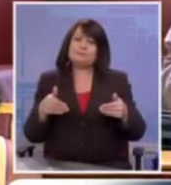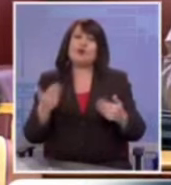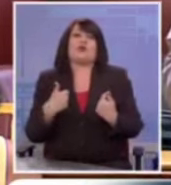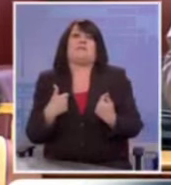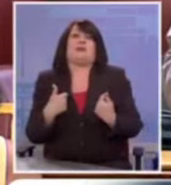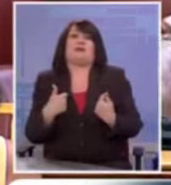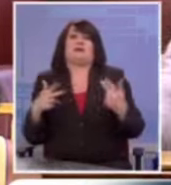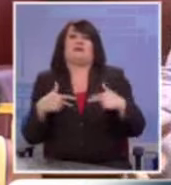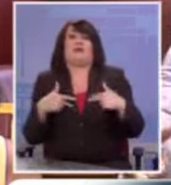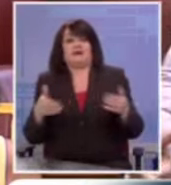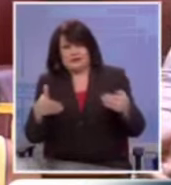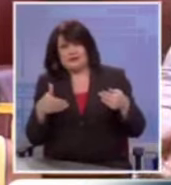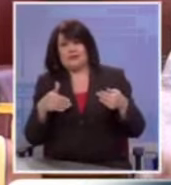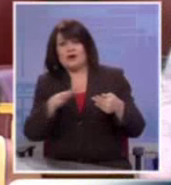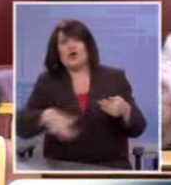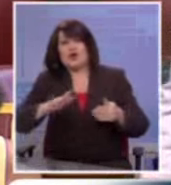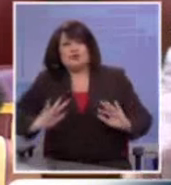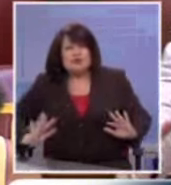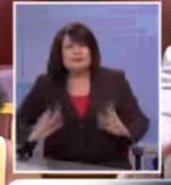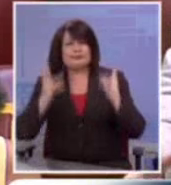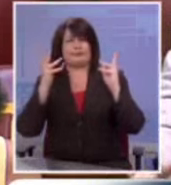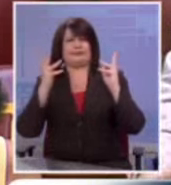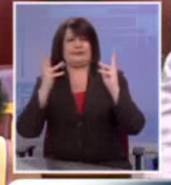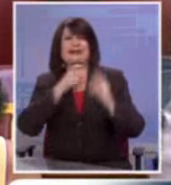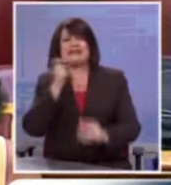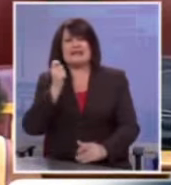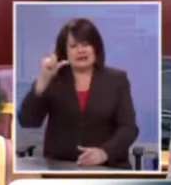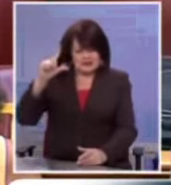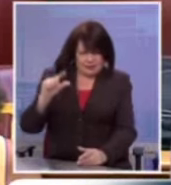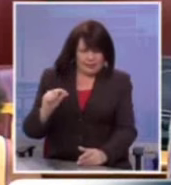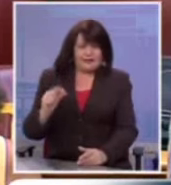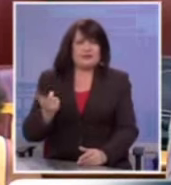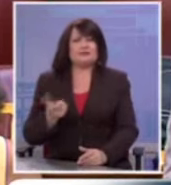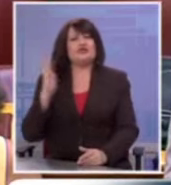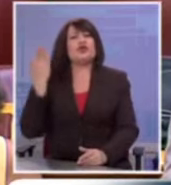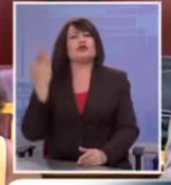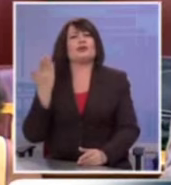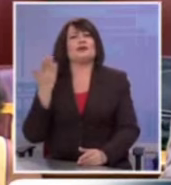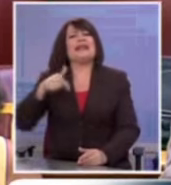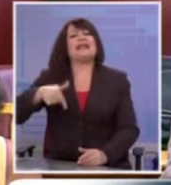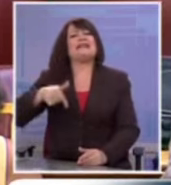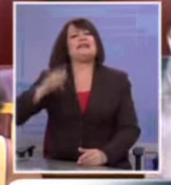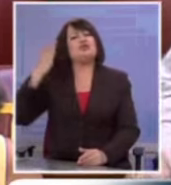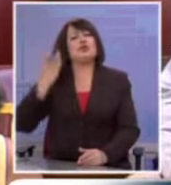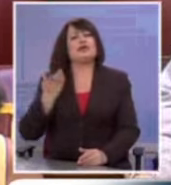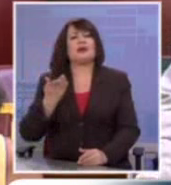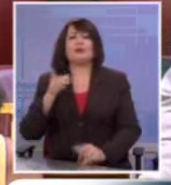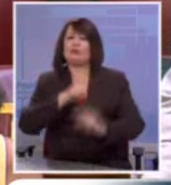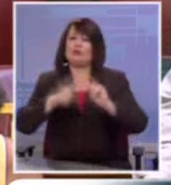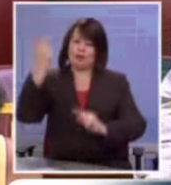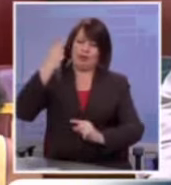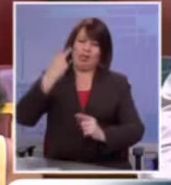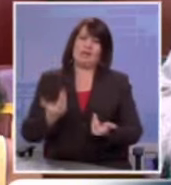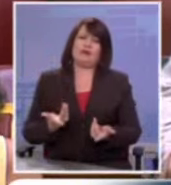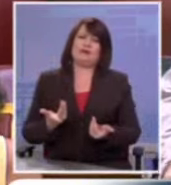όχι δική μας, που ήταν στη λαϊκή καταγραφή για αυτό το ταξικό μέτρο που περιείχε το στο νομοσχέδιο του κ. Γιαννίτση. Ποιον κατηγορείτε σήμερα